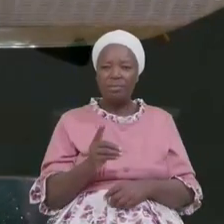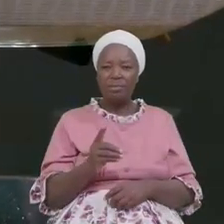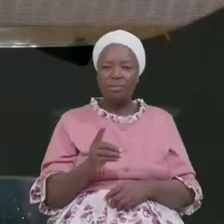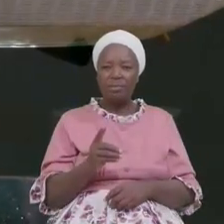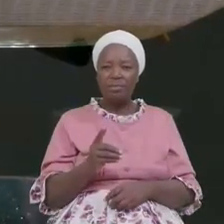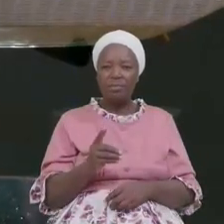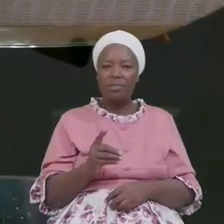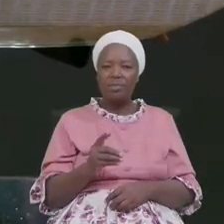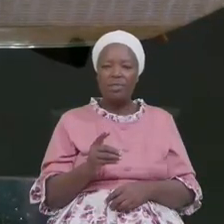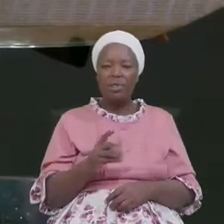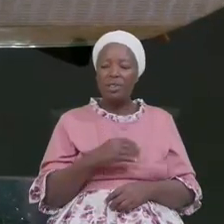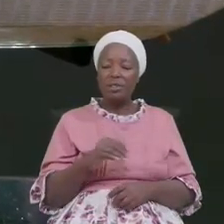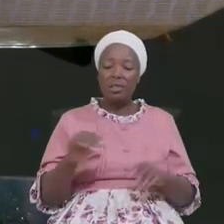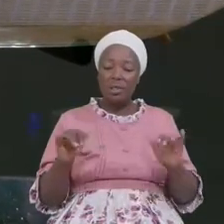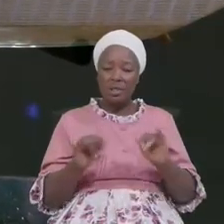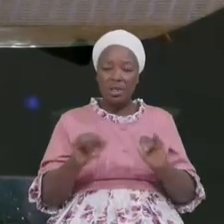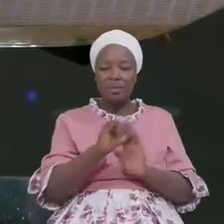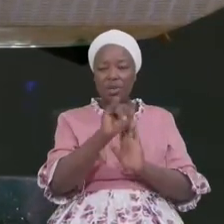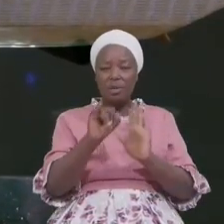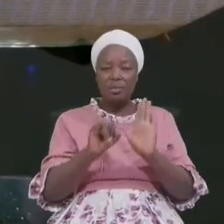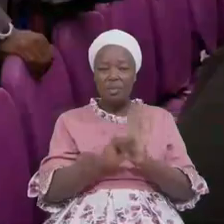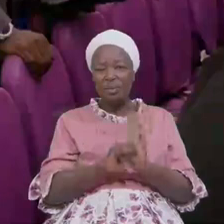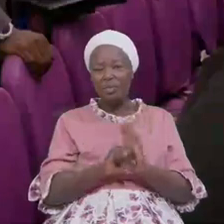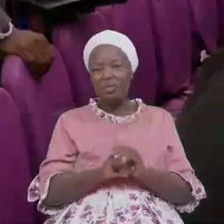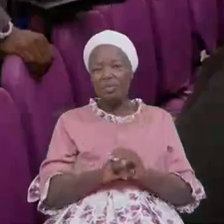La même image.